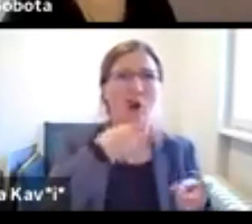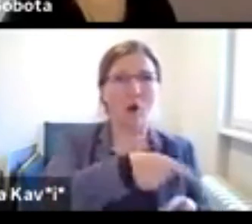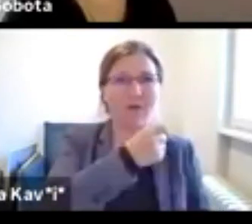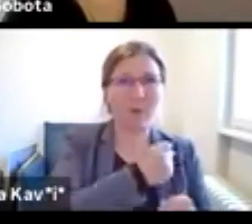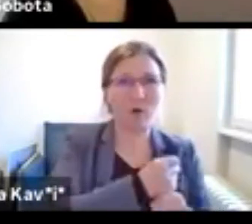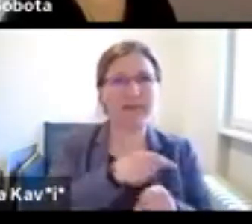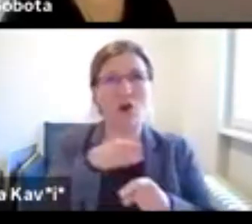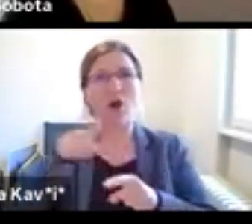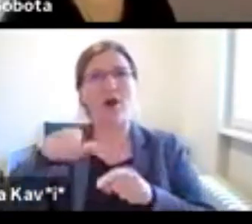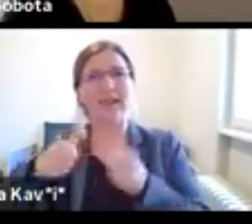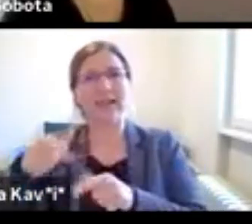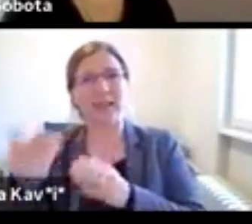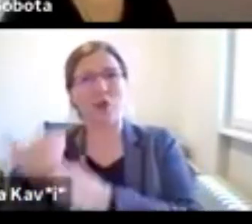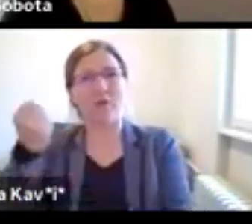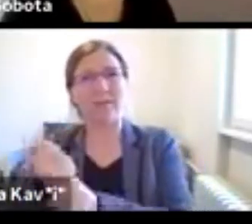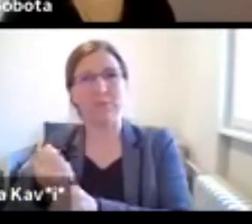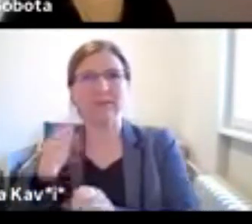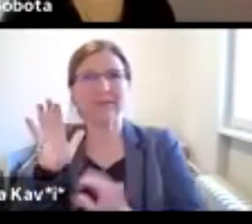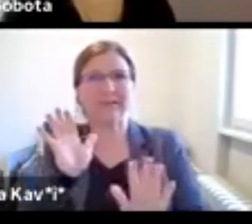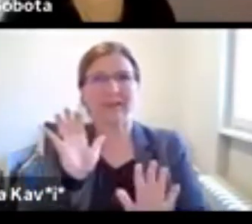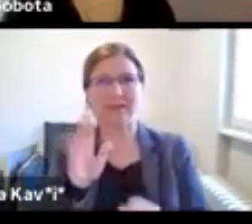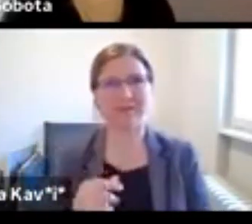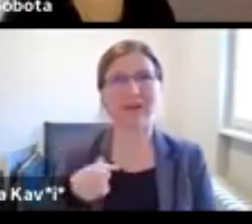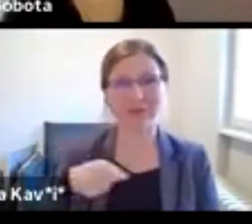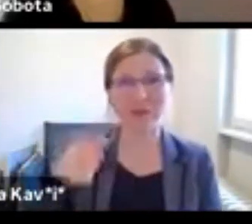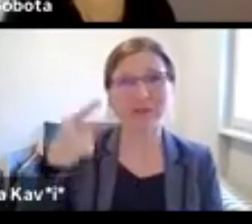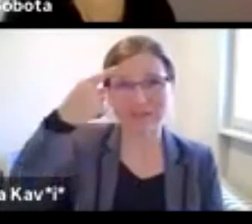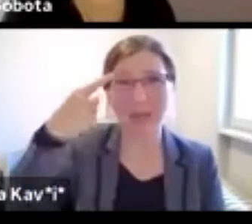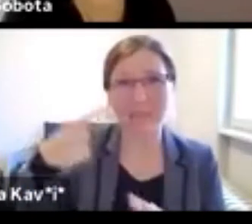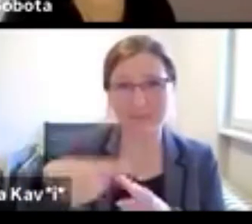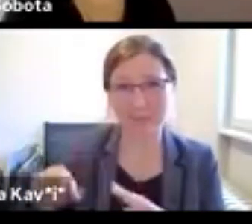Okay. Znala sam, zato sam ti dala taj zadatak.